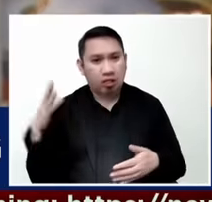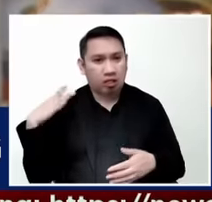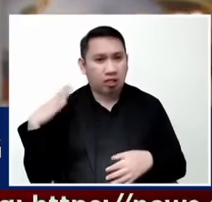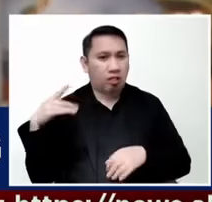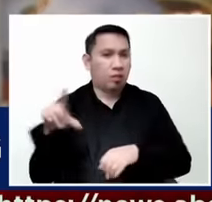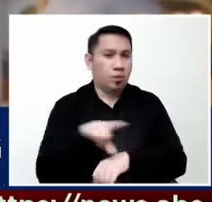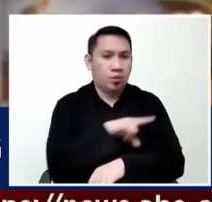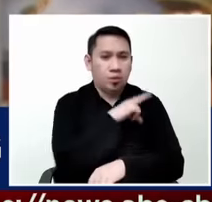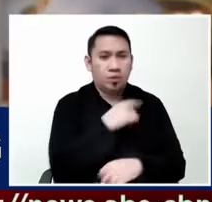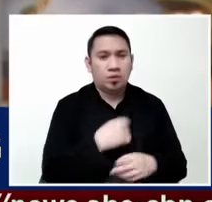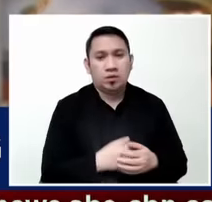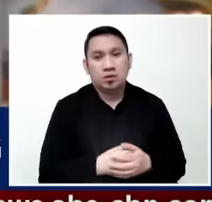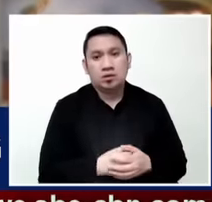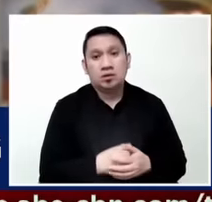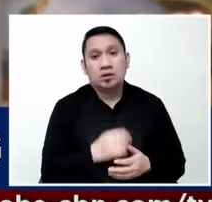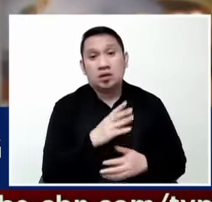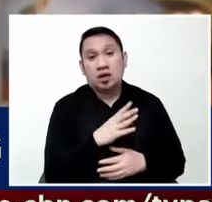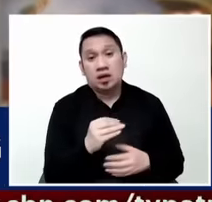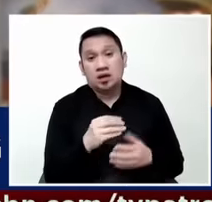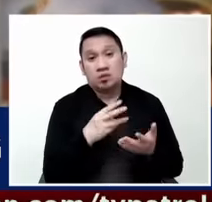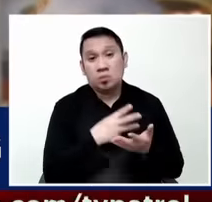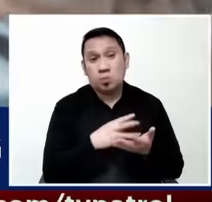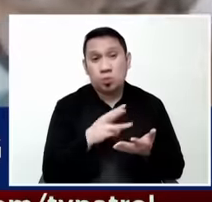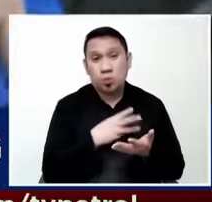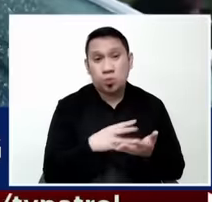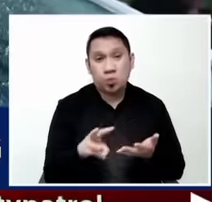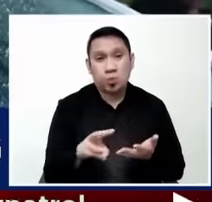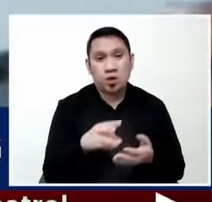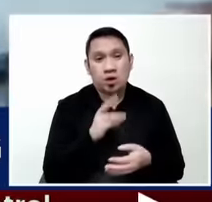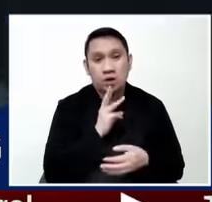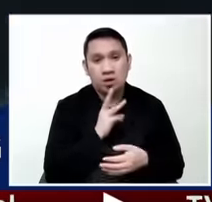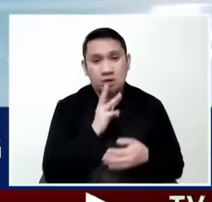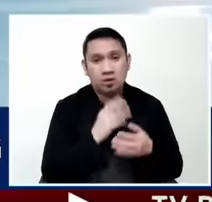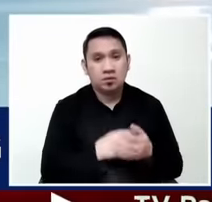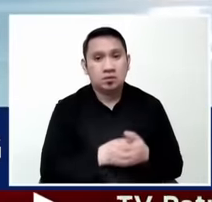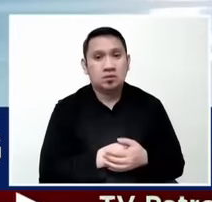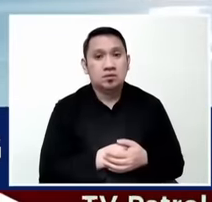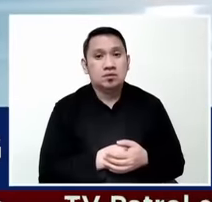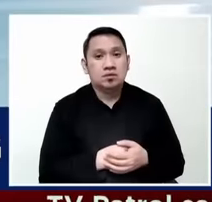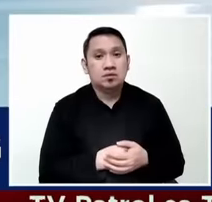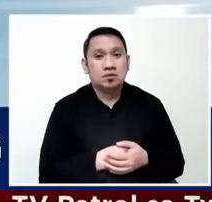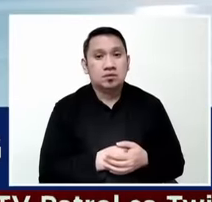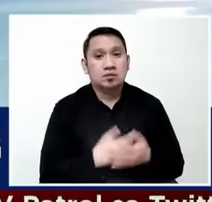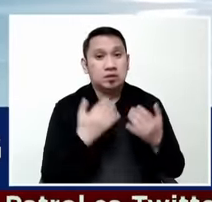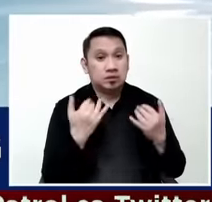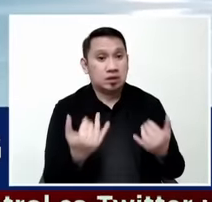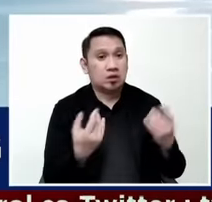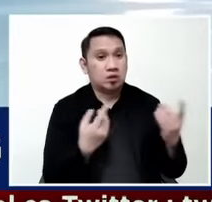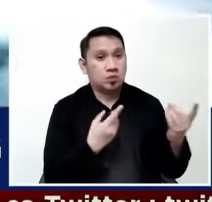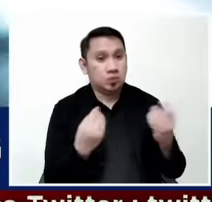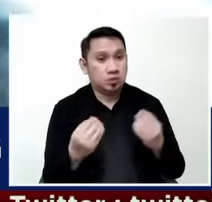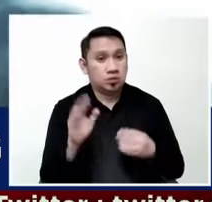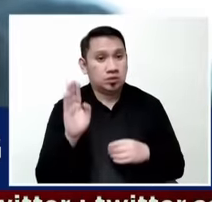Tapos yung paano nagsasayang ng tubig ang car wash. Nang pasukin ng ganitong negosyo, naging